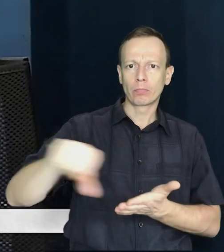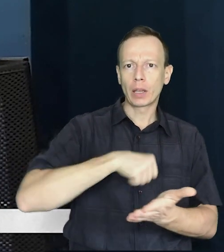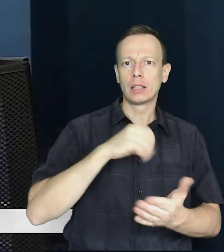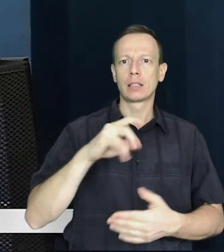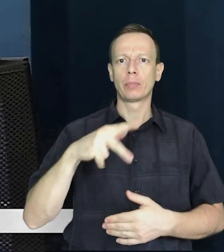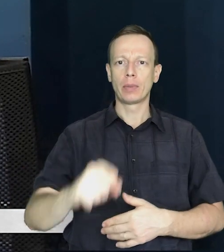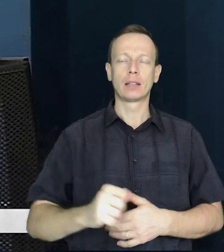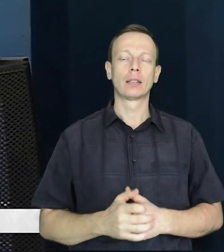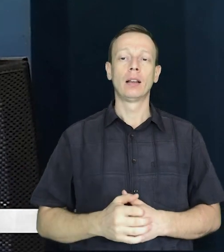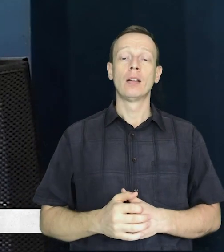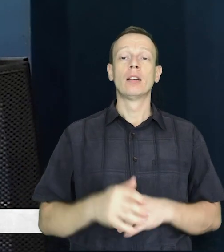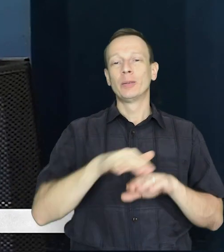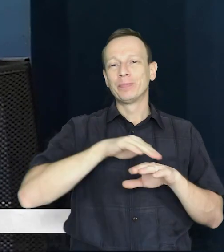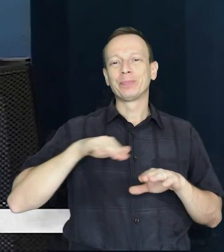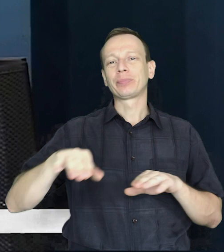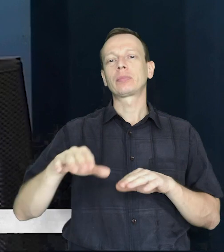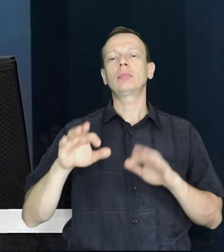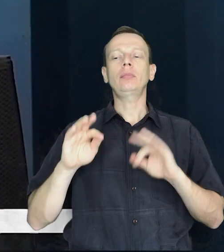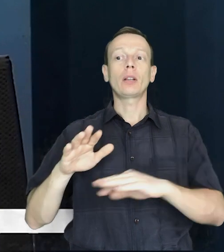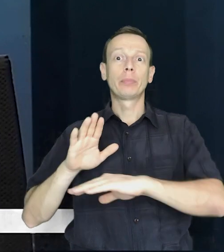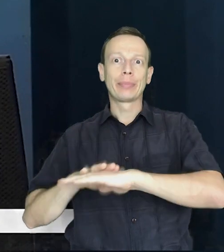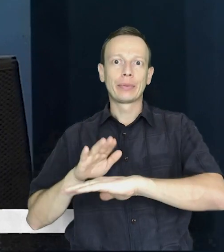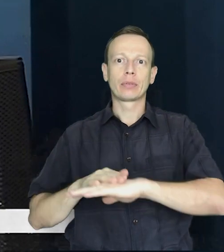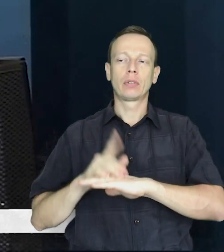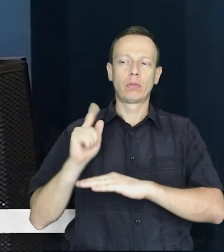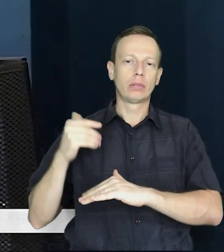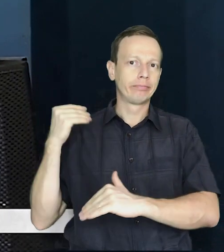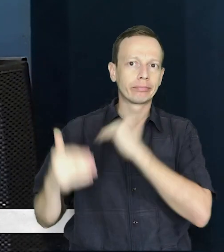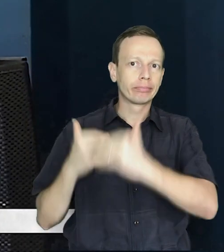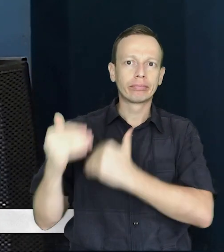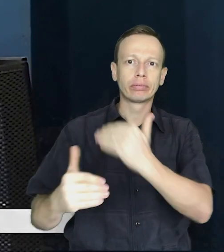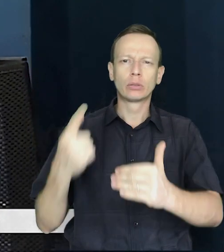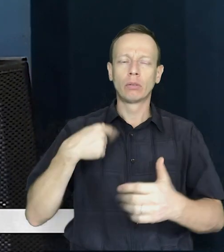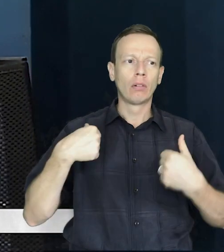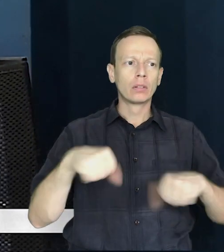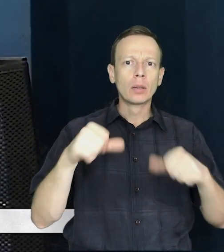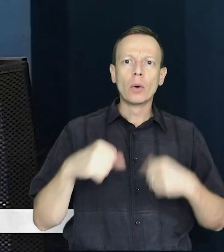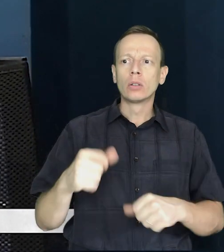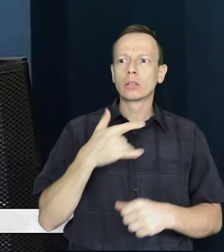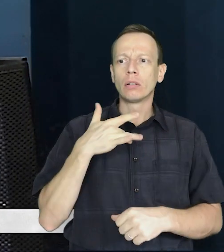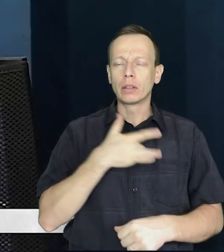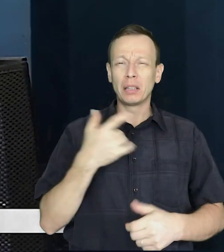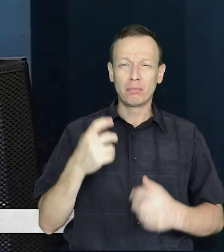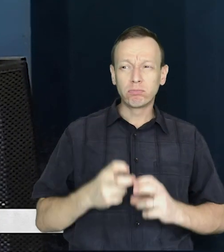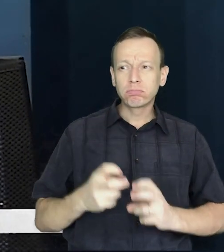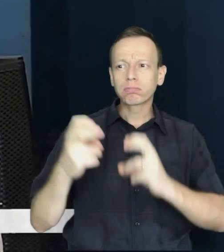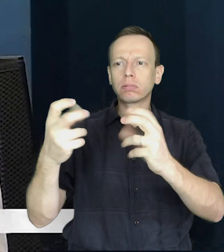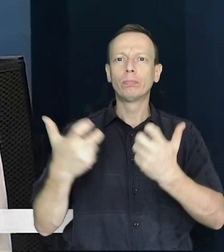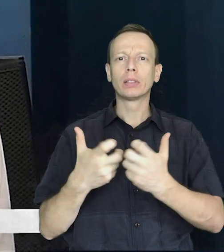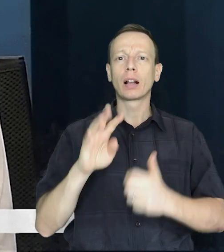Et voilà. Et puis, d'un autre côté, du côté de la prévention, il va falloir aussi avancer vite parce qu'on voit bien qu'on a des dépenses de santé qui